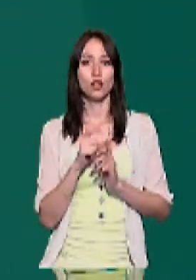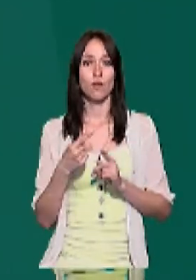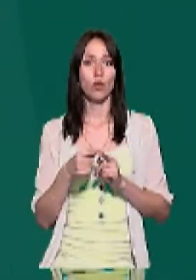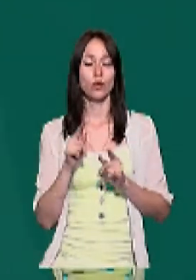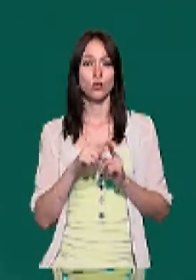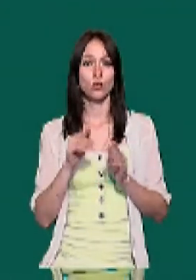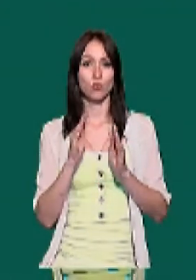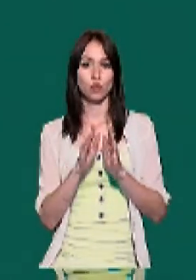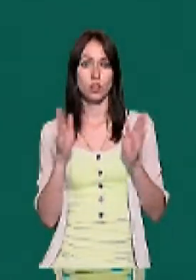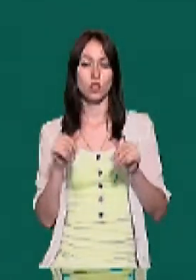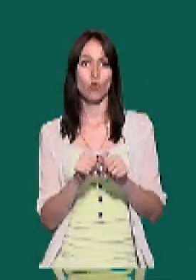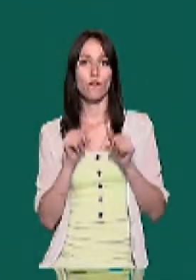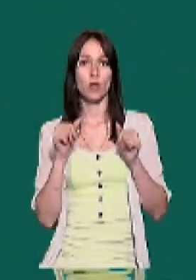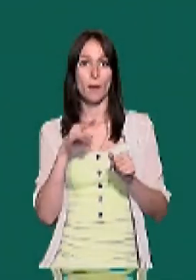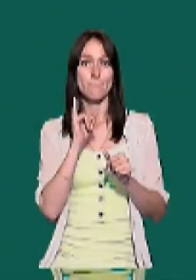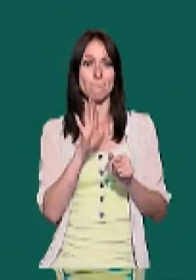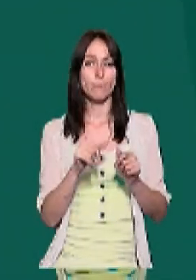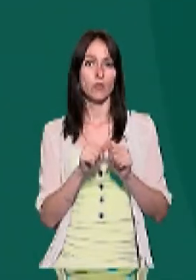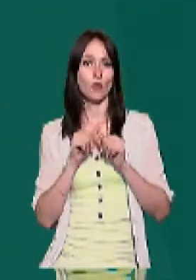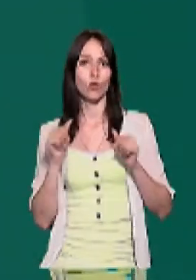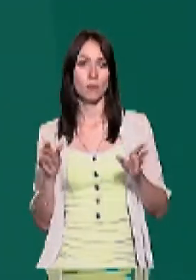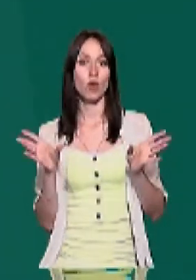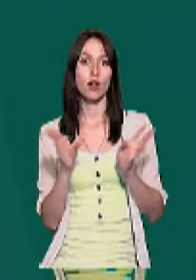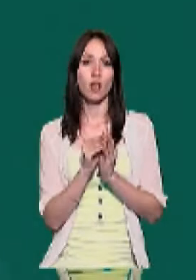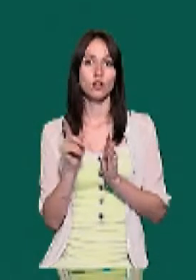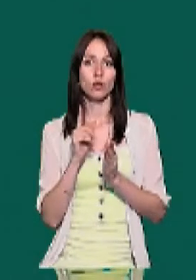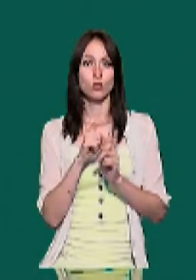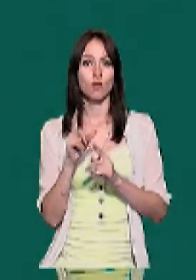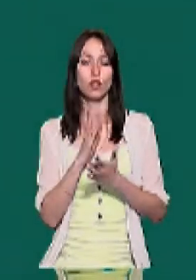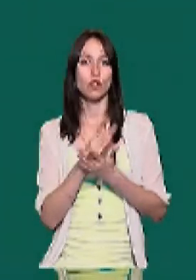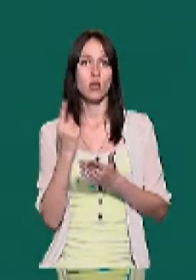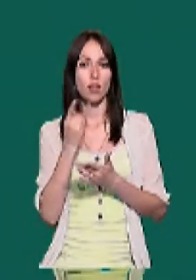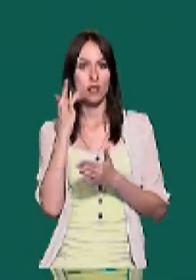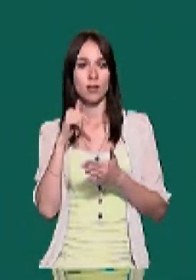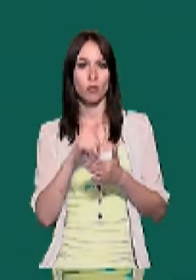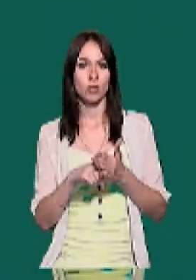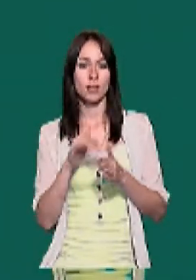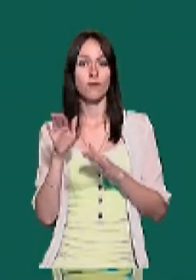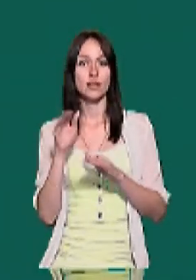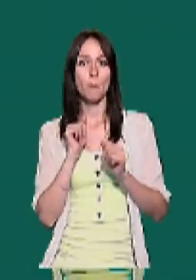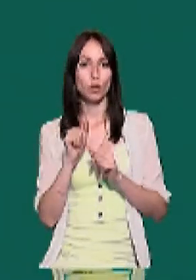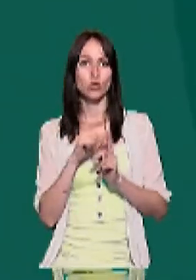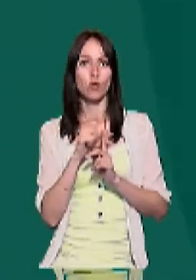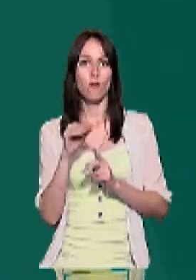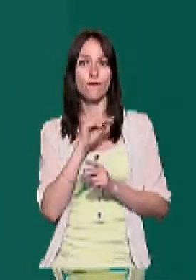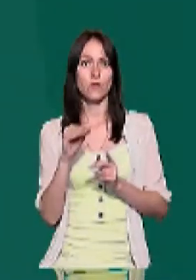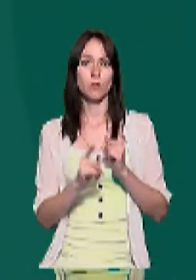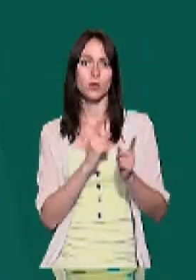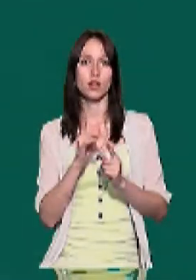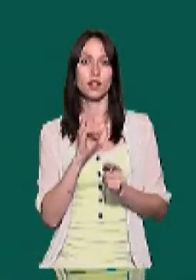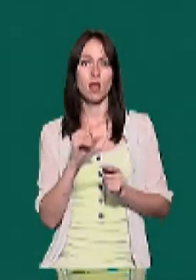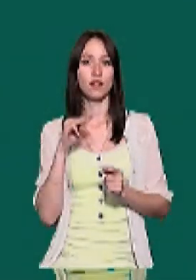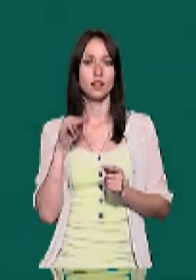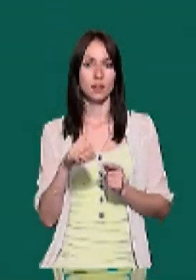частину відокремлюємо. Разом пишуться слова, що становлять єдині поняття. У запозичених словах звук «фе» міняється на